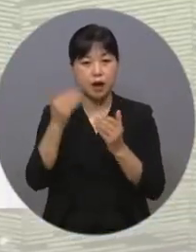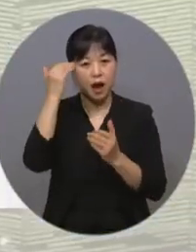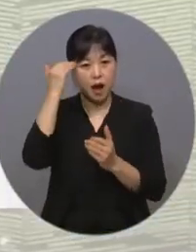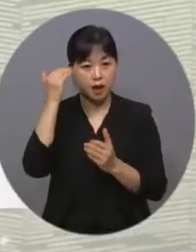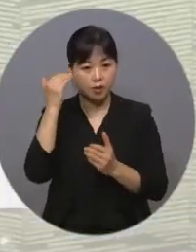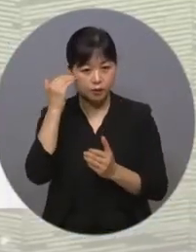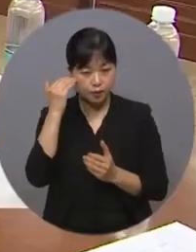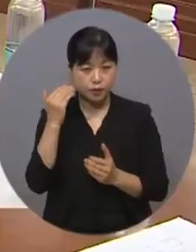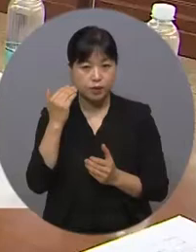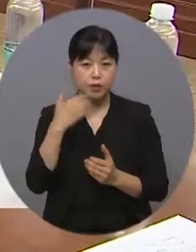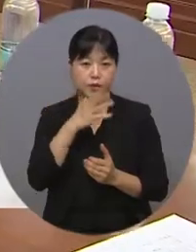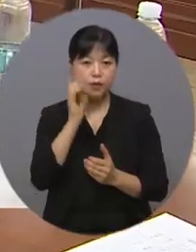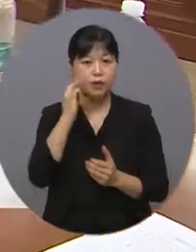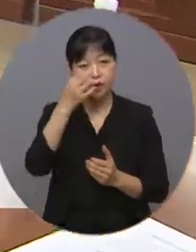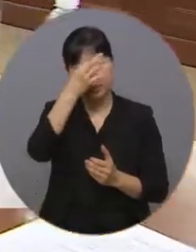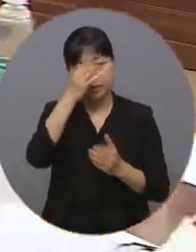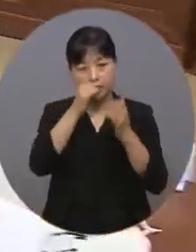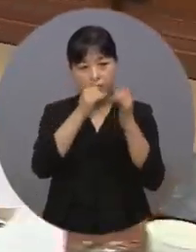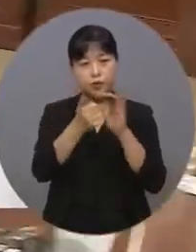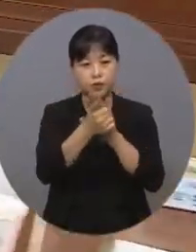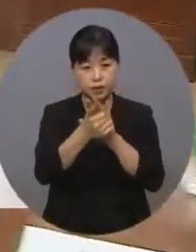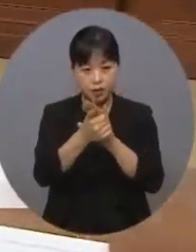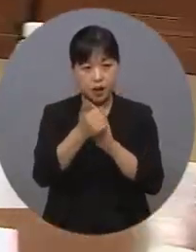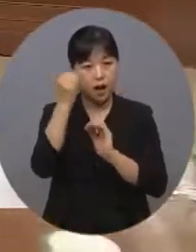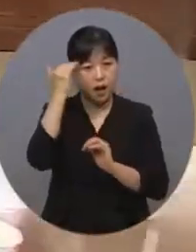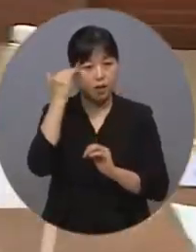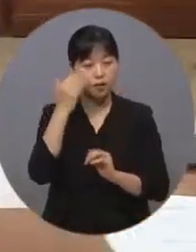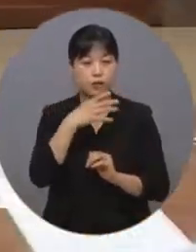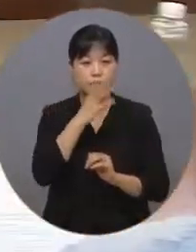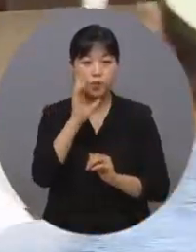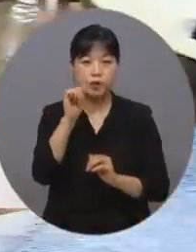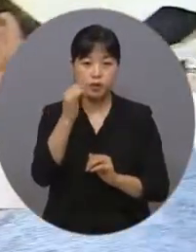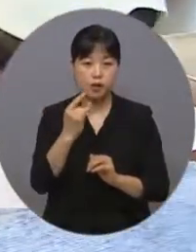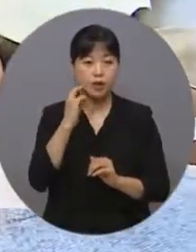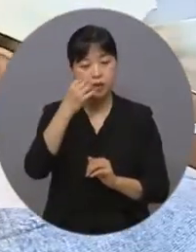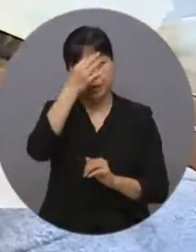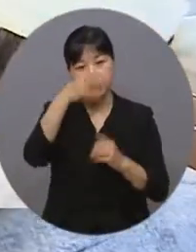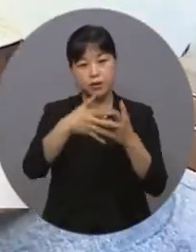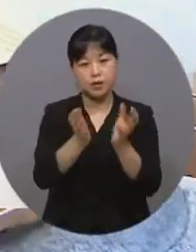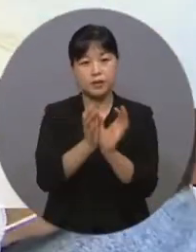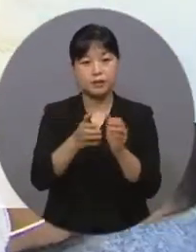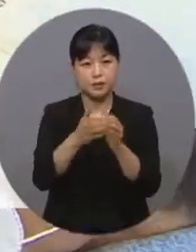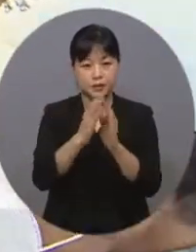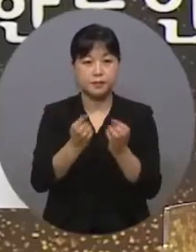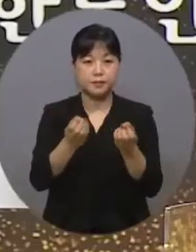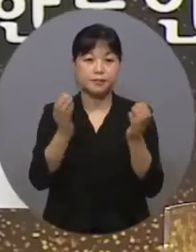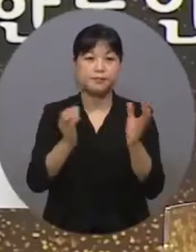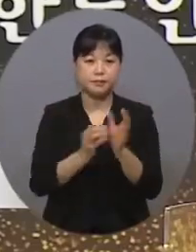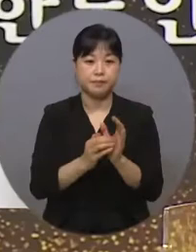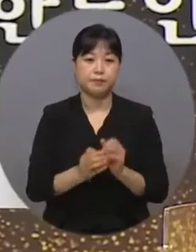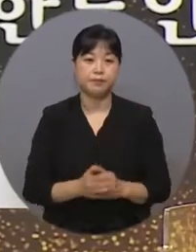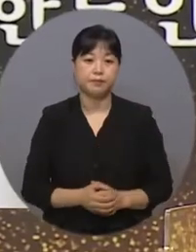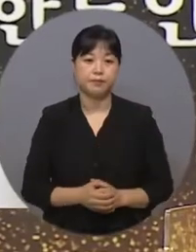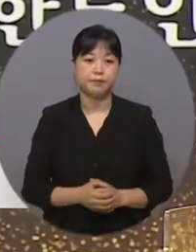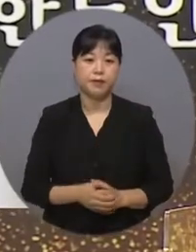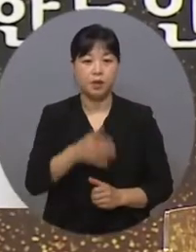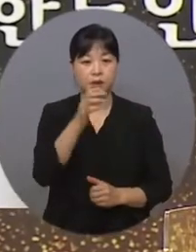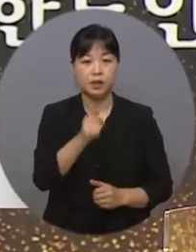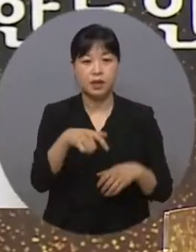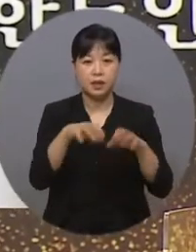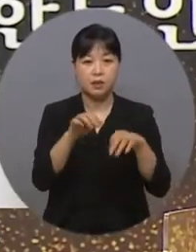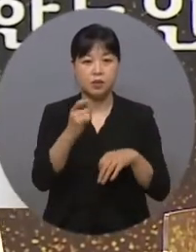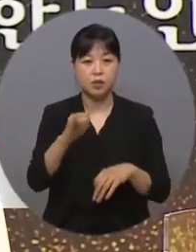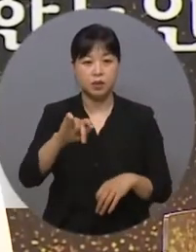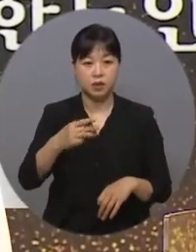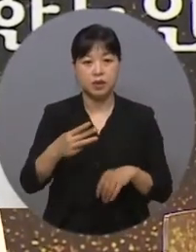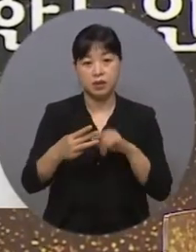한국연예예술인총연합회 후원을 통해 대한노인회 예술단 창립식을 가졌습니다. 대한노인회 김호일 회장은 개회사를